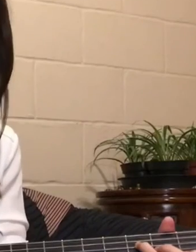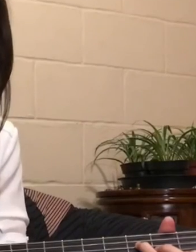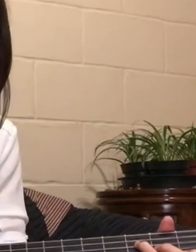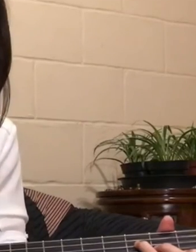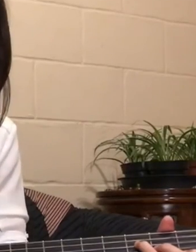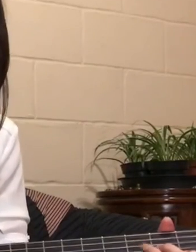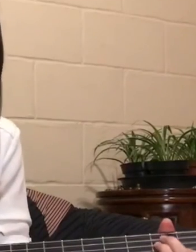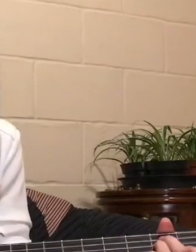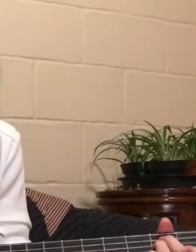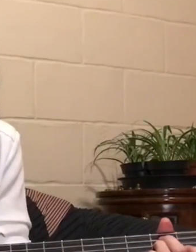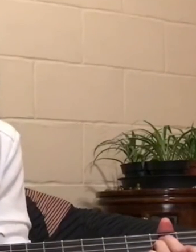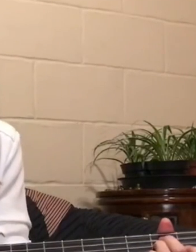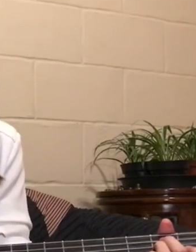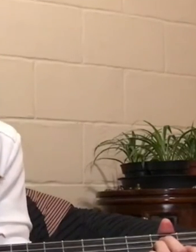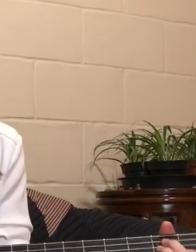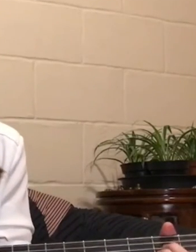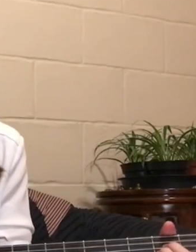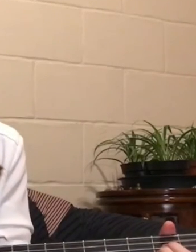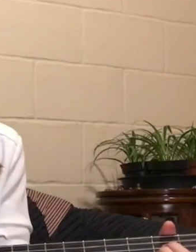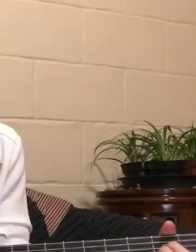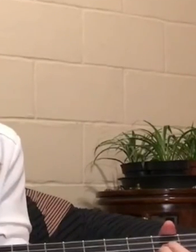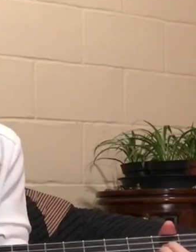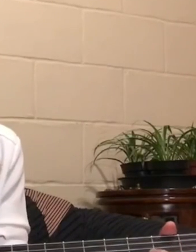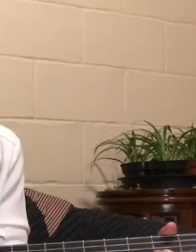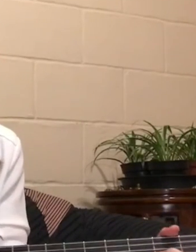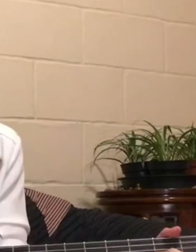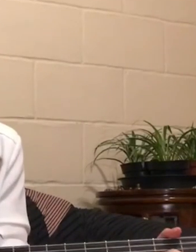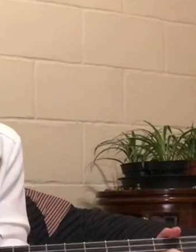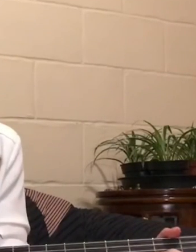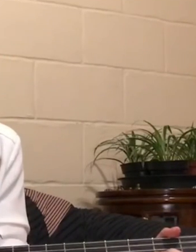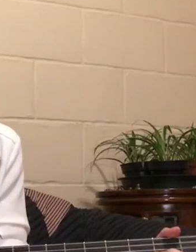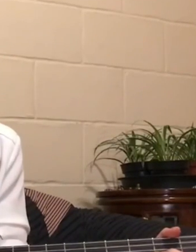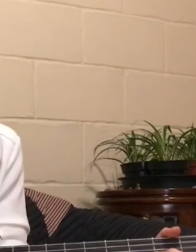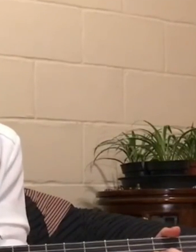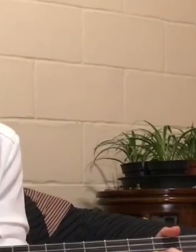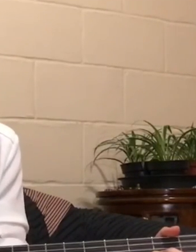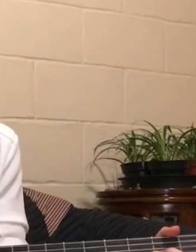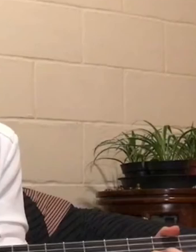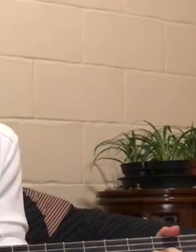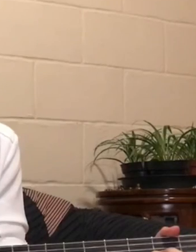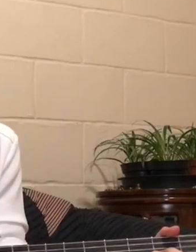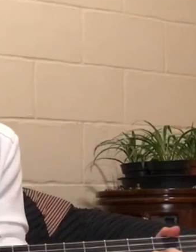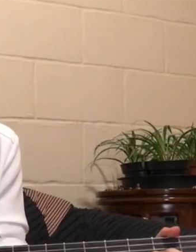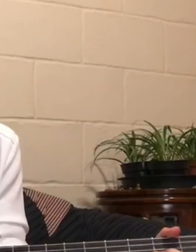Satu jam saja, itu pun tak mungkin,